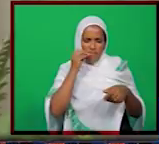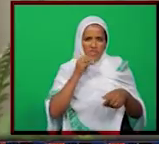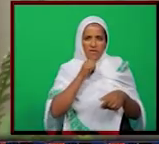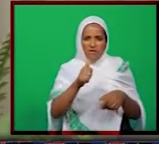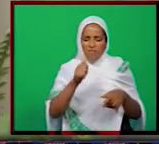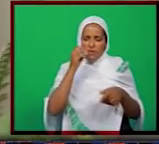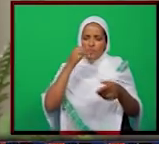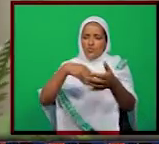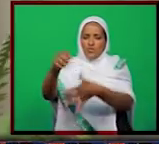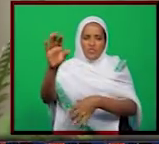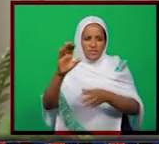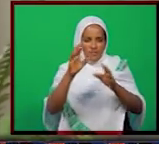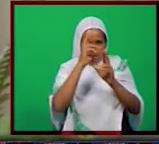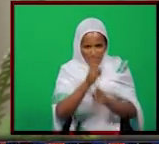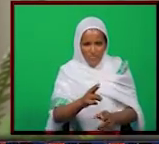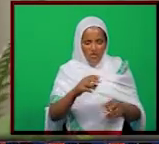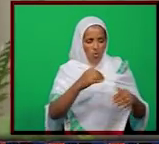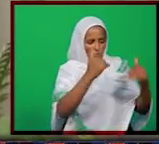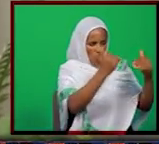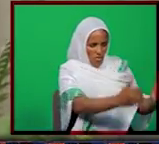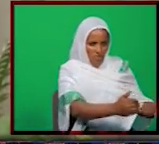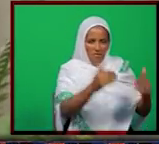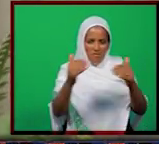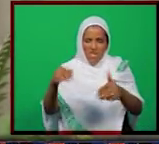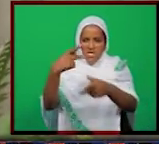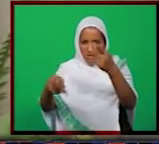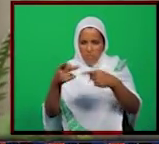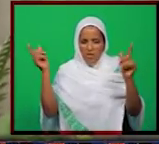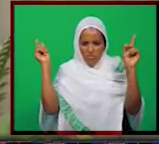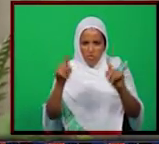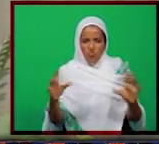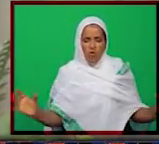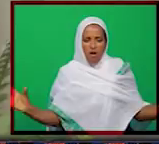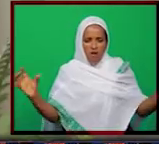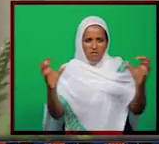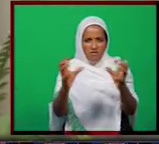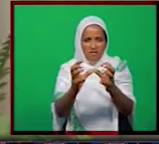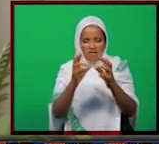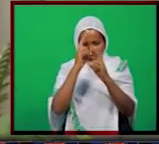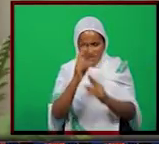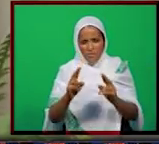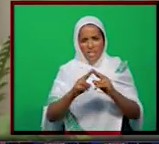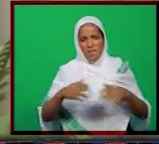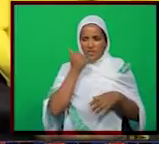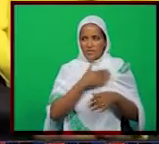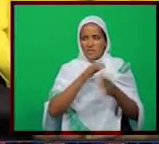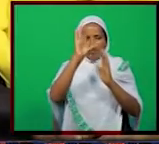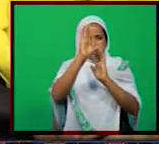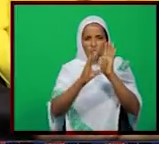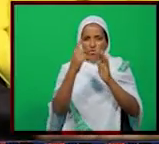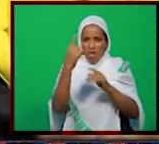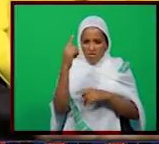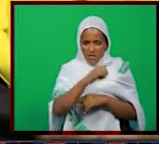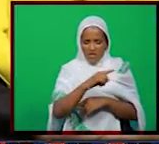በቤትህ አይደለም ወጥተህ ነው የምታከብረው እና ጎረቤታሞችም ዘመድም ከሆነ መጥቶ አንድ ላይ ስለሚያከብረው ደስ ይላል።